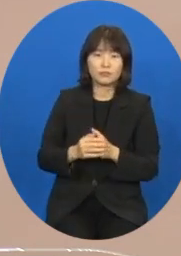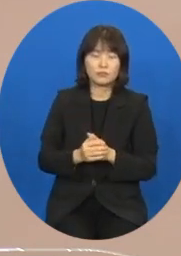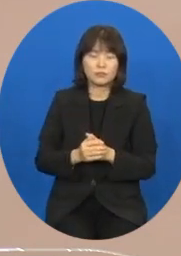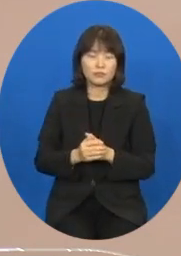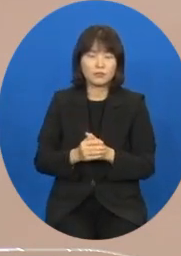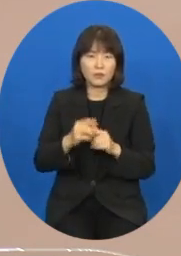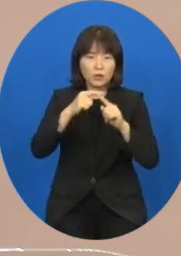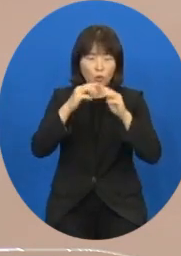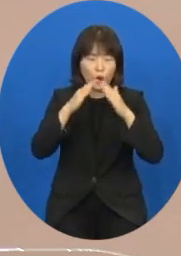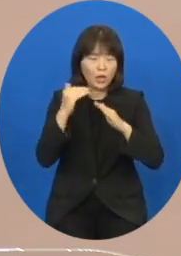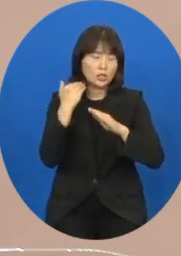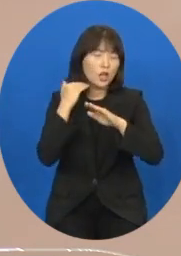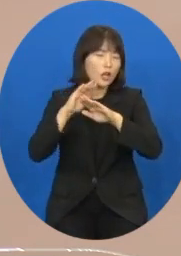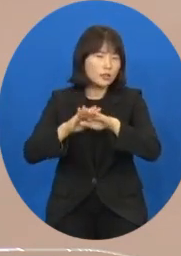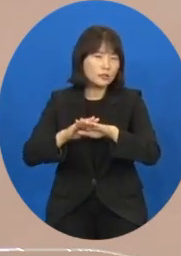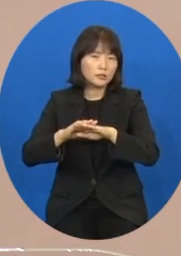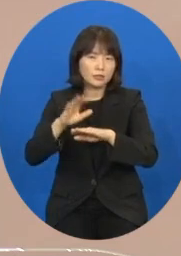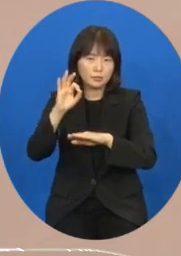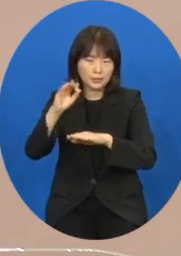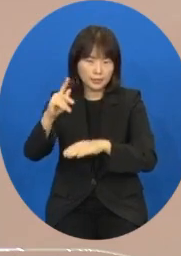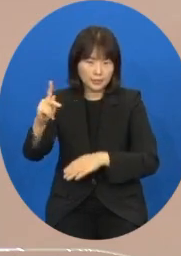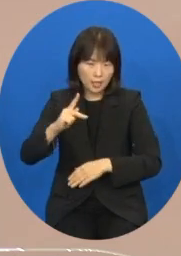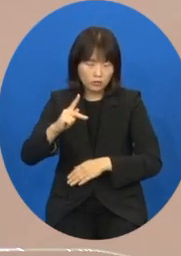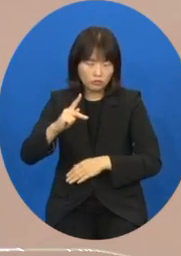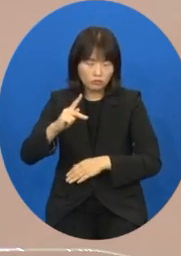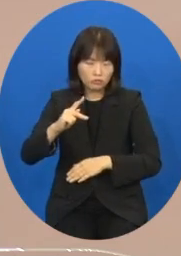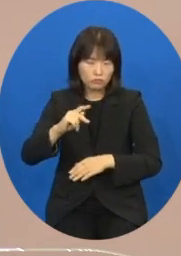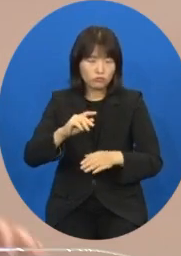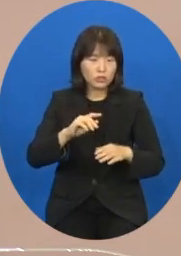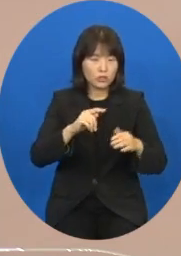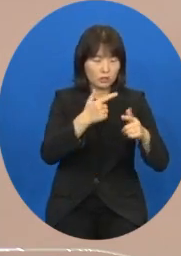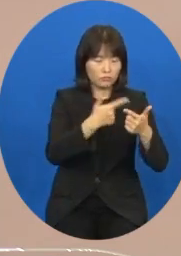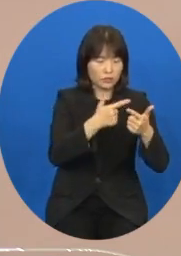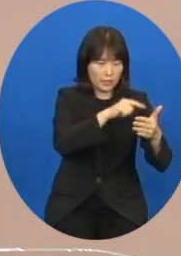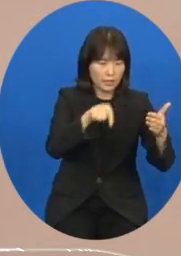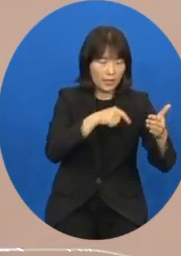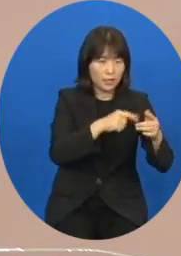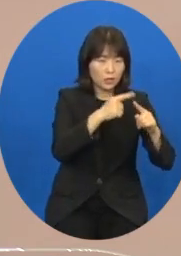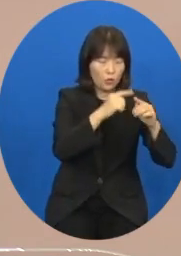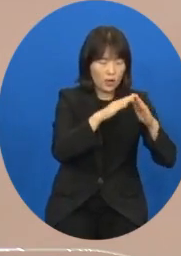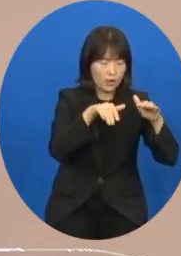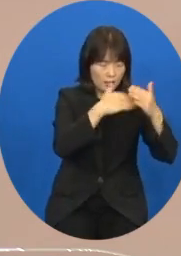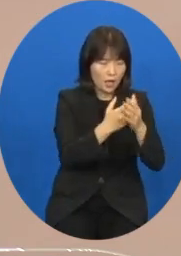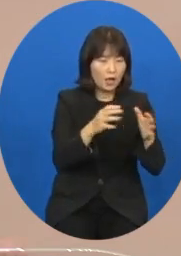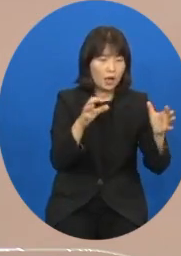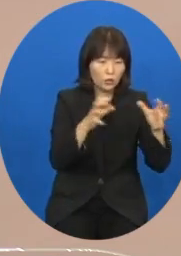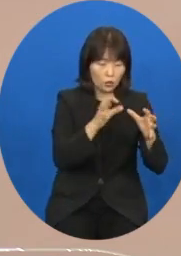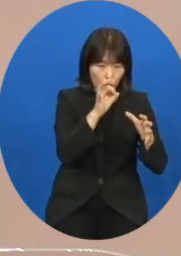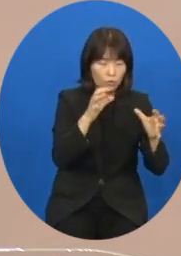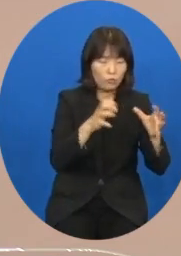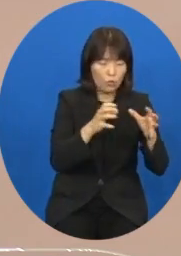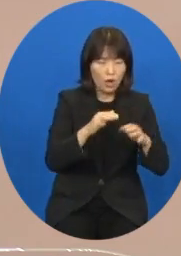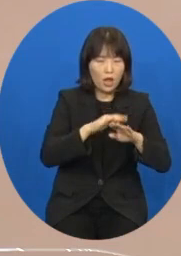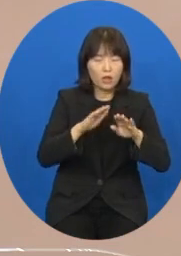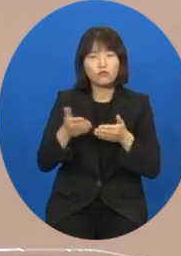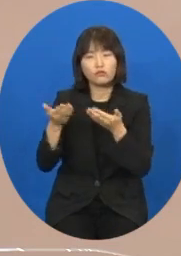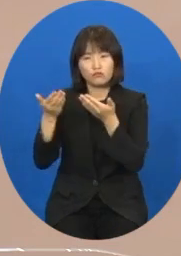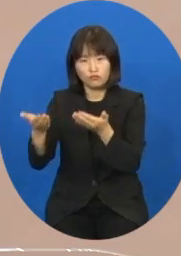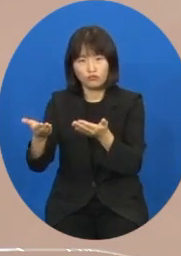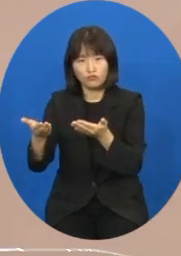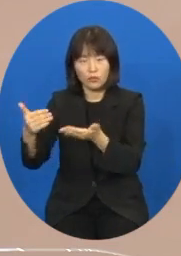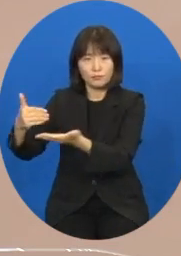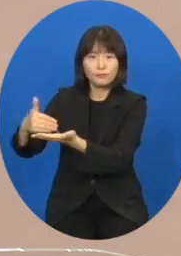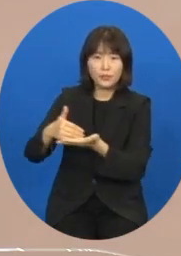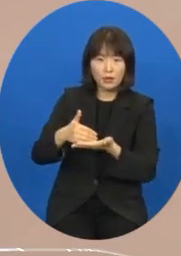대출받은 걸 다 우리 지방에서 돈을 모아서 해결해 주자는 거예요. 감리사님의 마음은 충분히